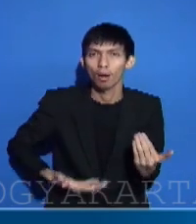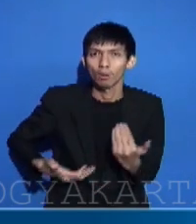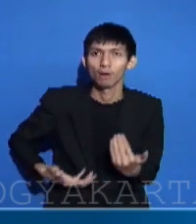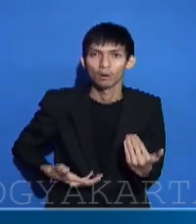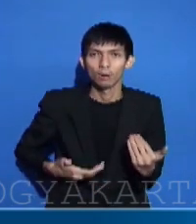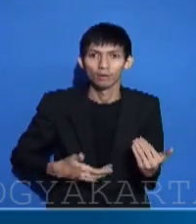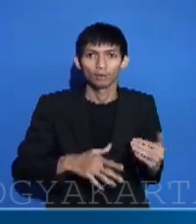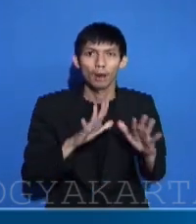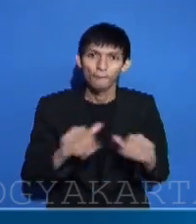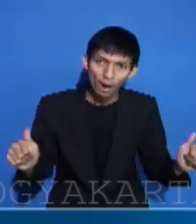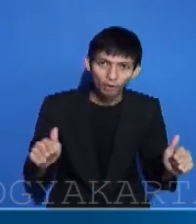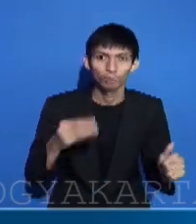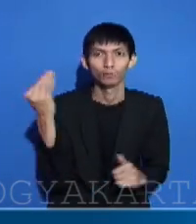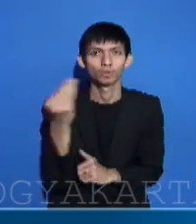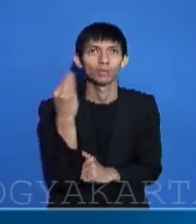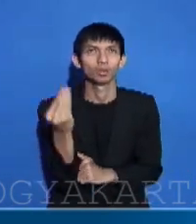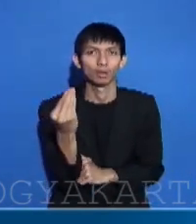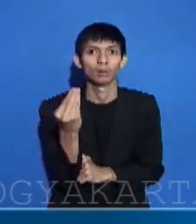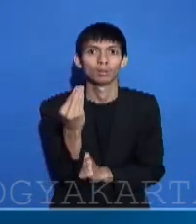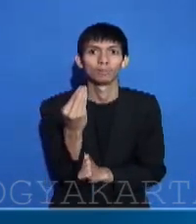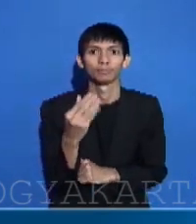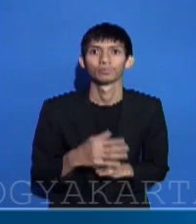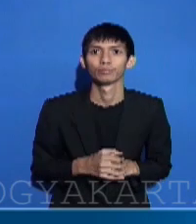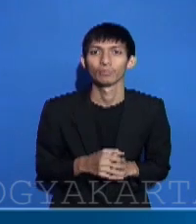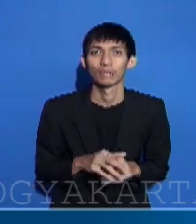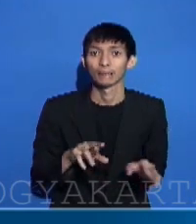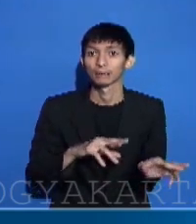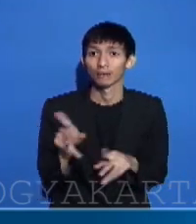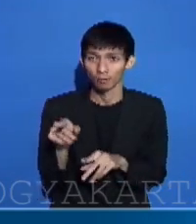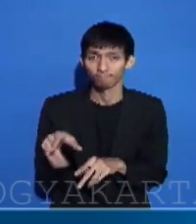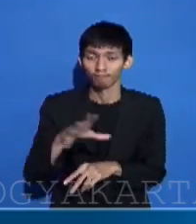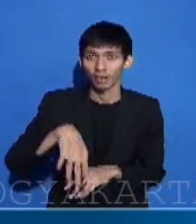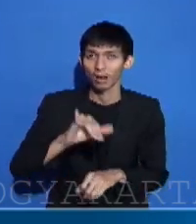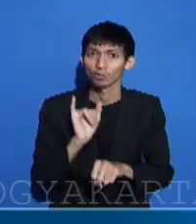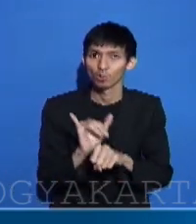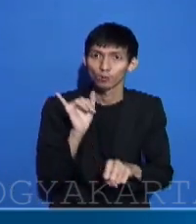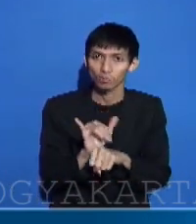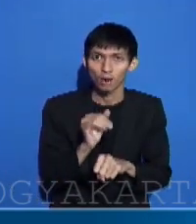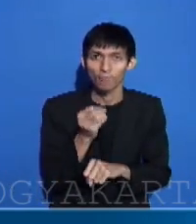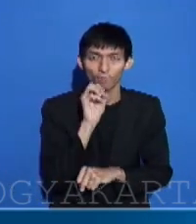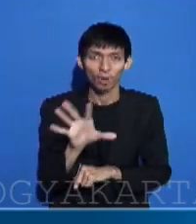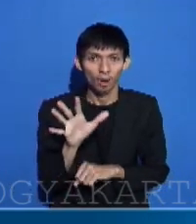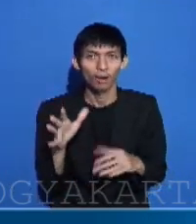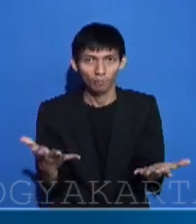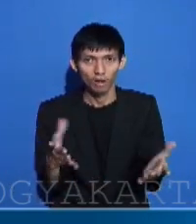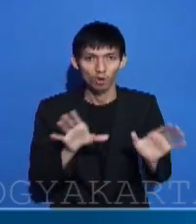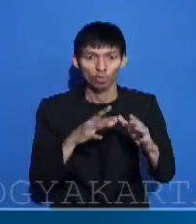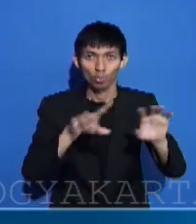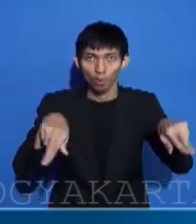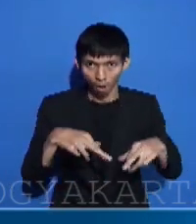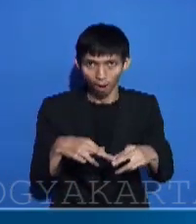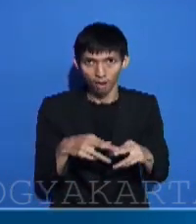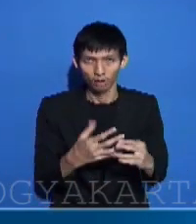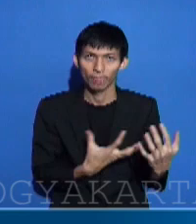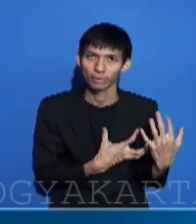di kawasan Taman Pintar. Sekretaris Daerah Kota Yogyakarta, Aman Yuryadijaya, mengatakan ruang laktasi Sehati ini